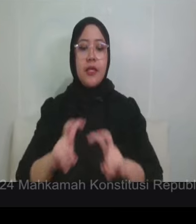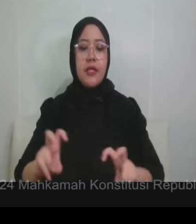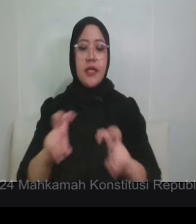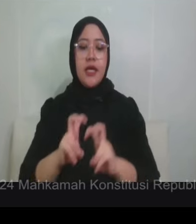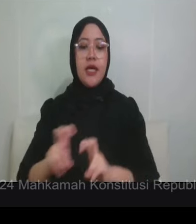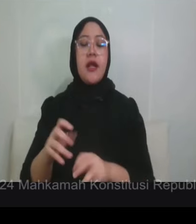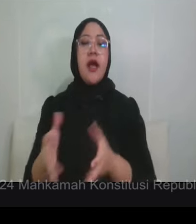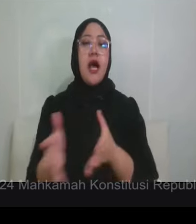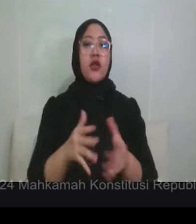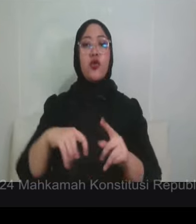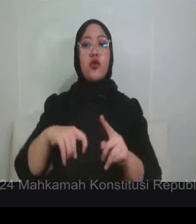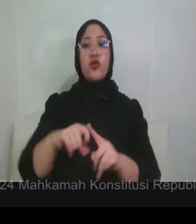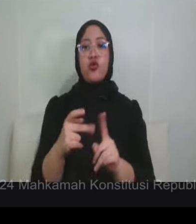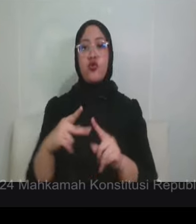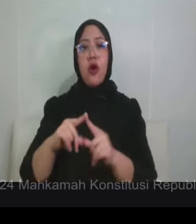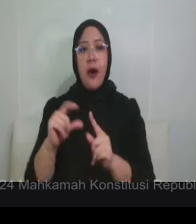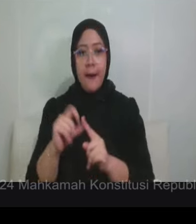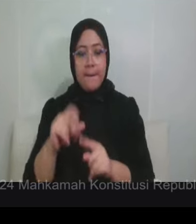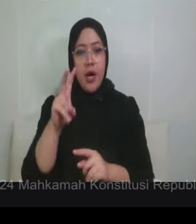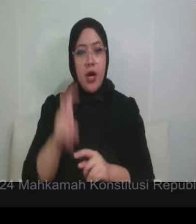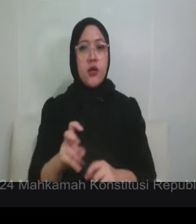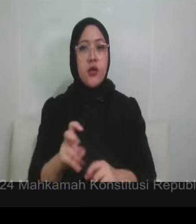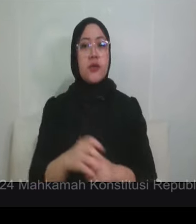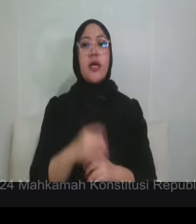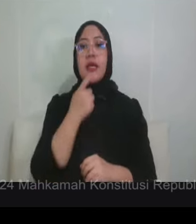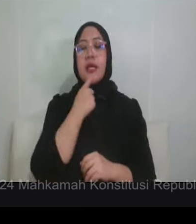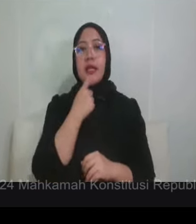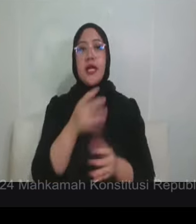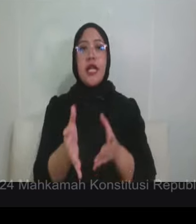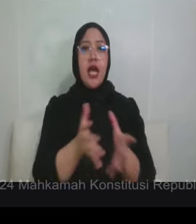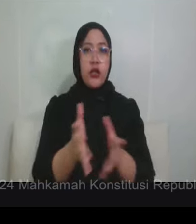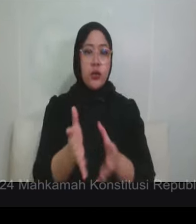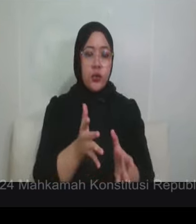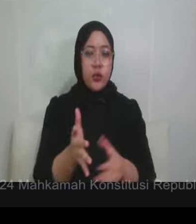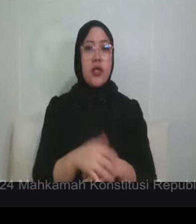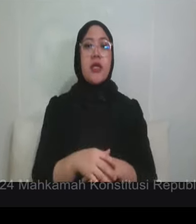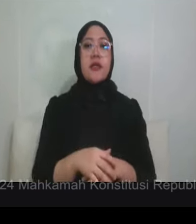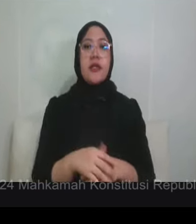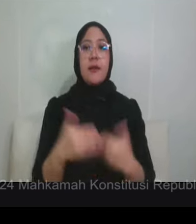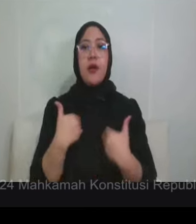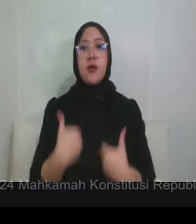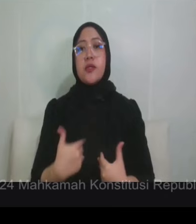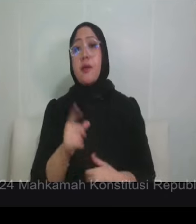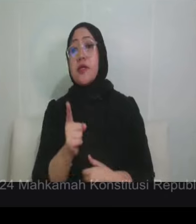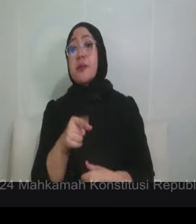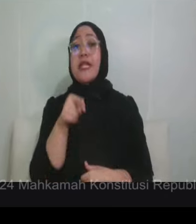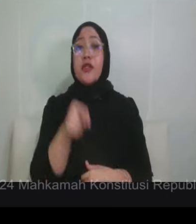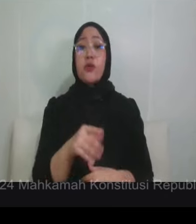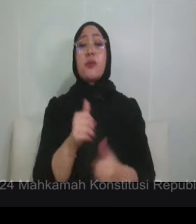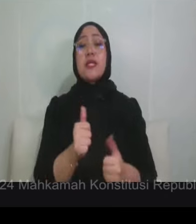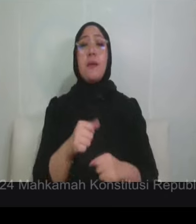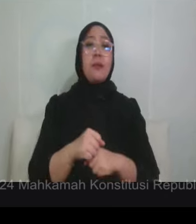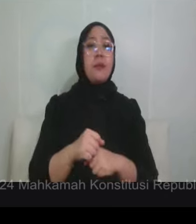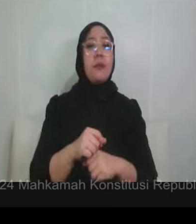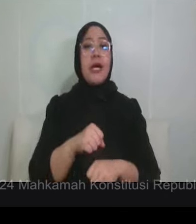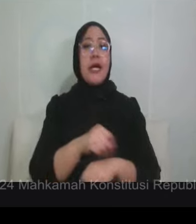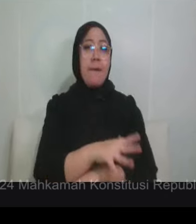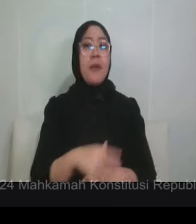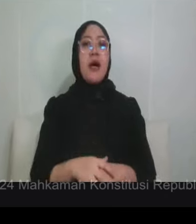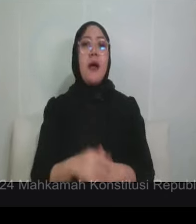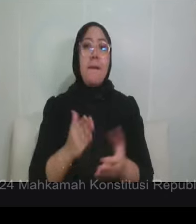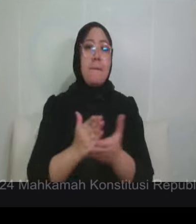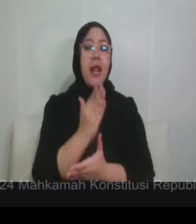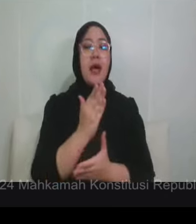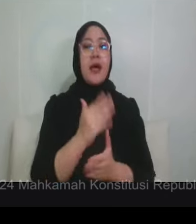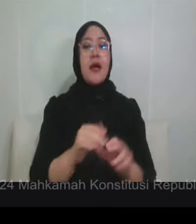diatur hal-hal Yang berkait dengan tindakan Pro Yustisia sebab hal tersebut dapat berpotensi melanggar esensi dari penyelidikan itu sendiri dalam memeriksa bukti